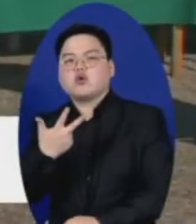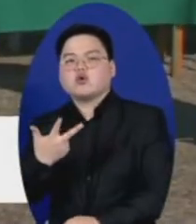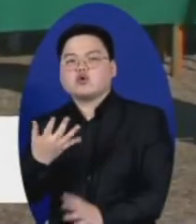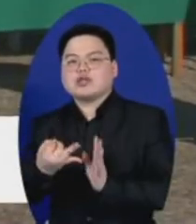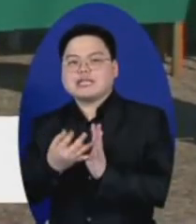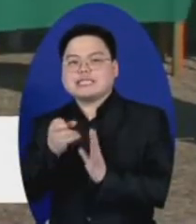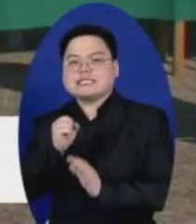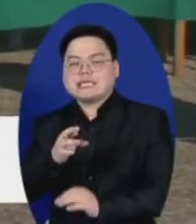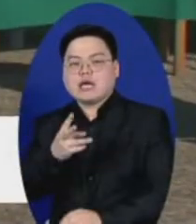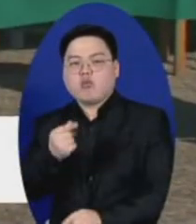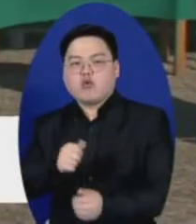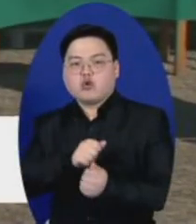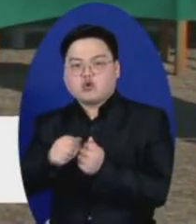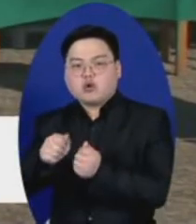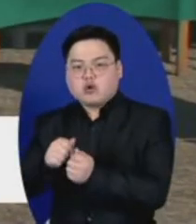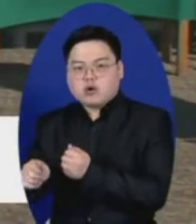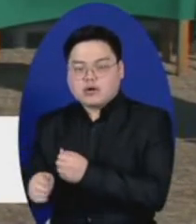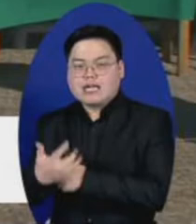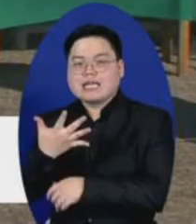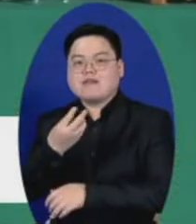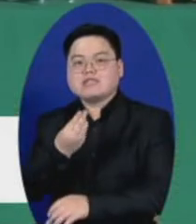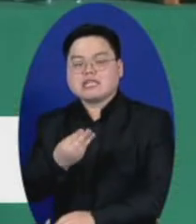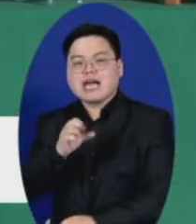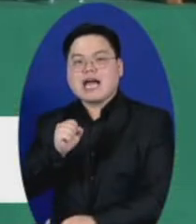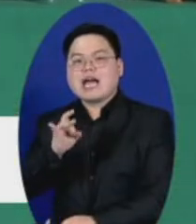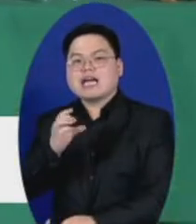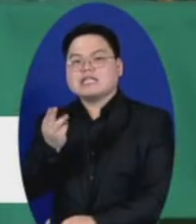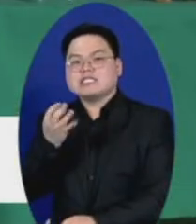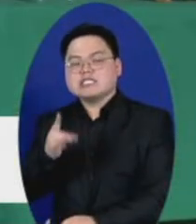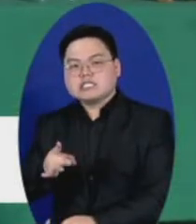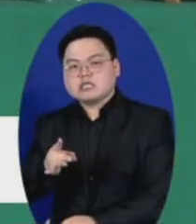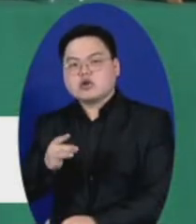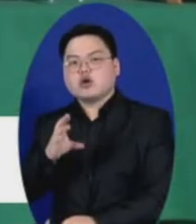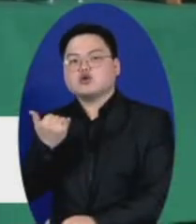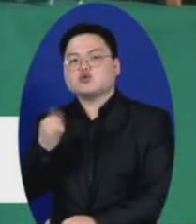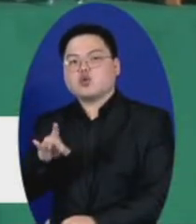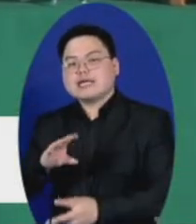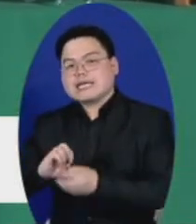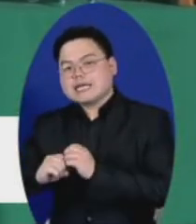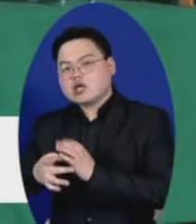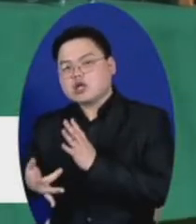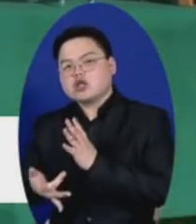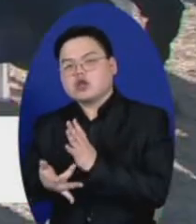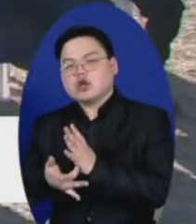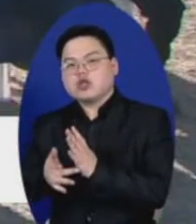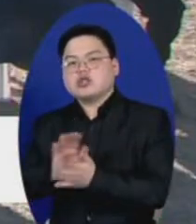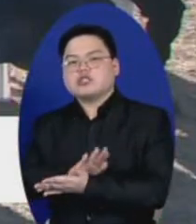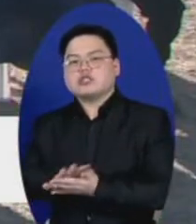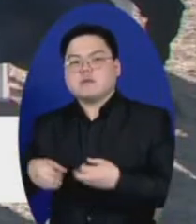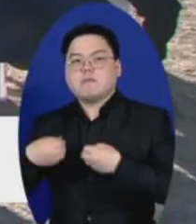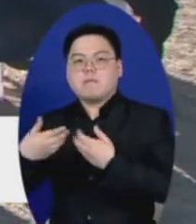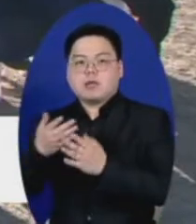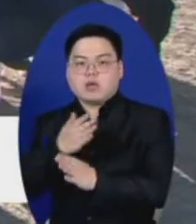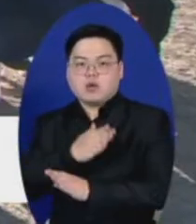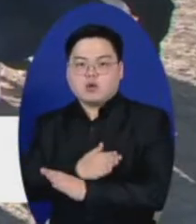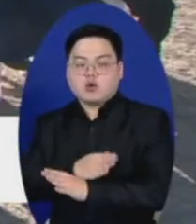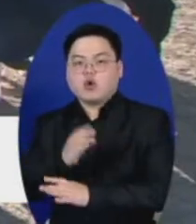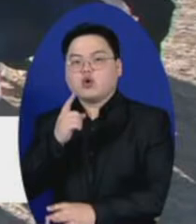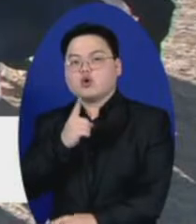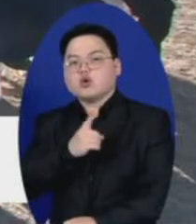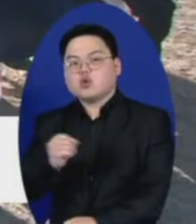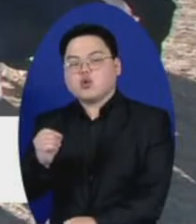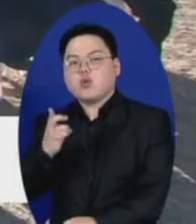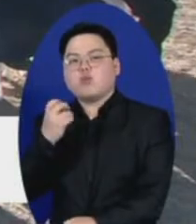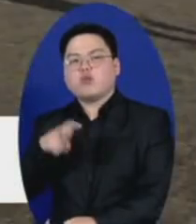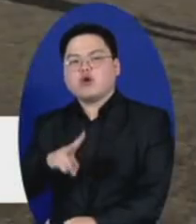сая төгрөгийн хөрөнгө оруулалтаар 5 ширхэг арьс ширилдэг сур боловсруулах төхөөрөмжийг гардуулж өгсөн байна. Мөн 100 бүлт